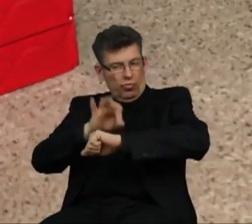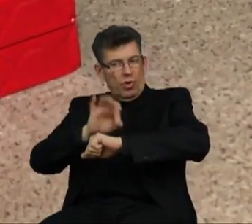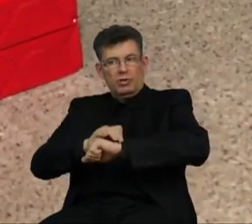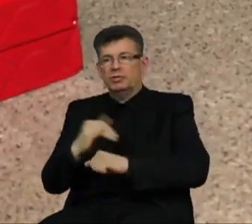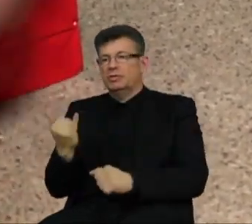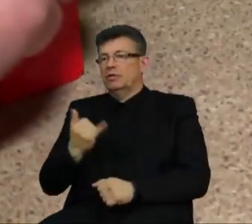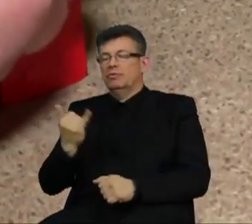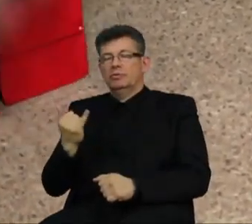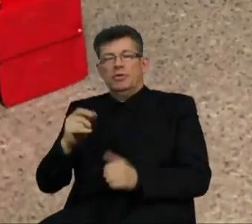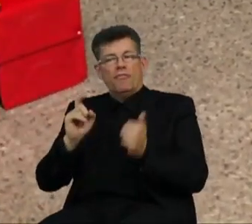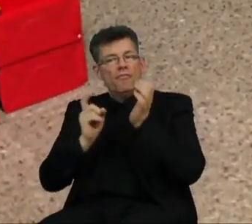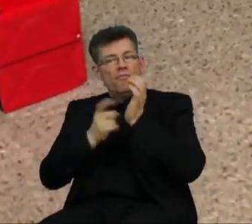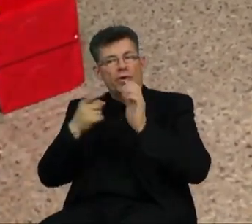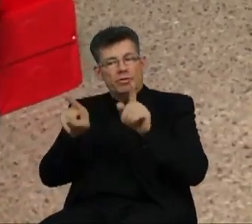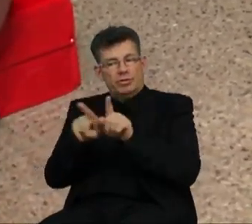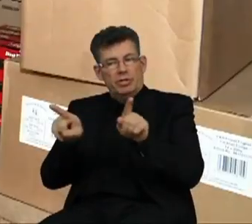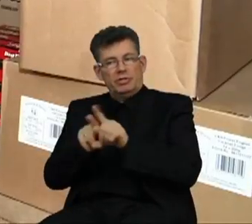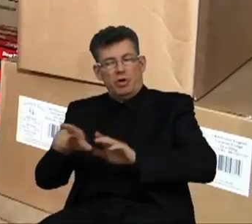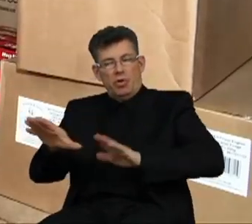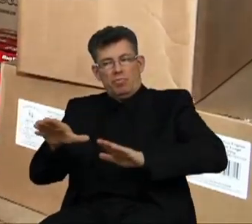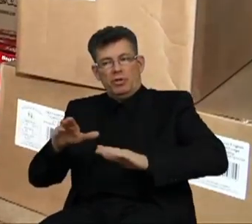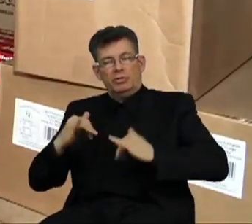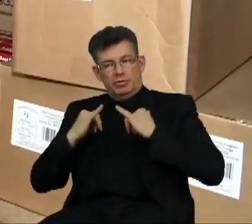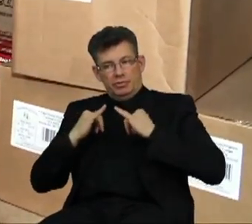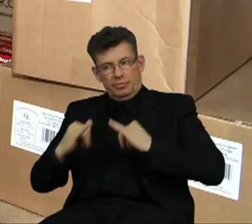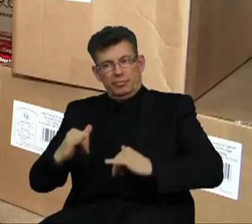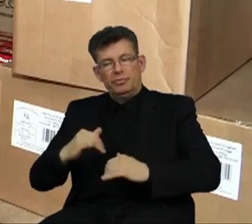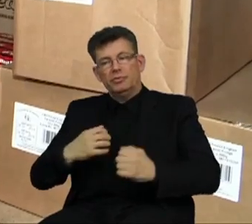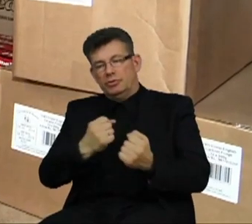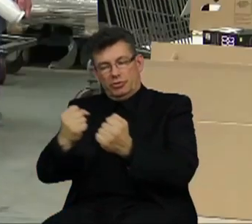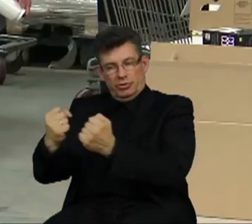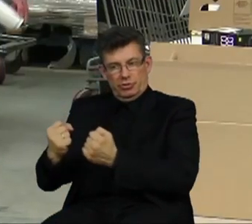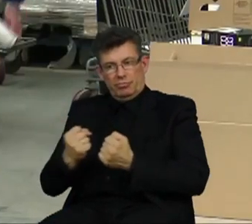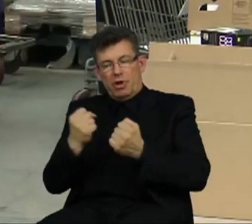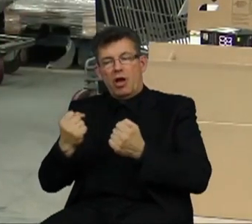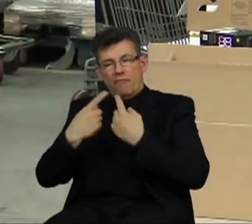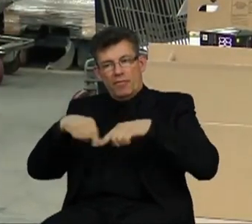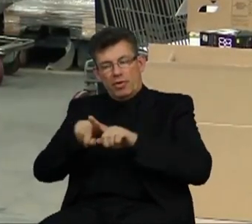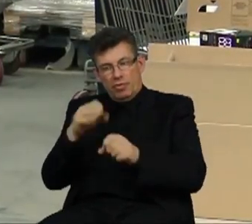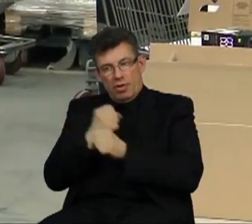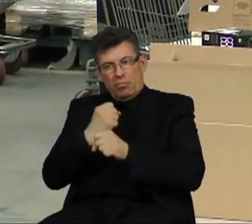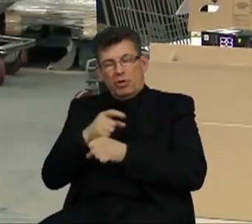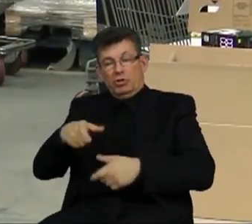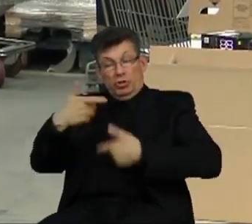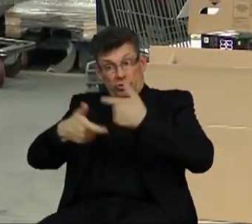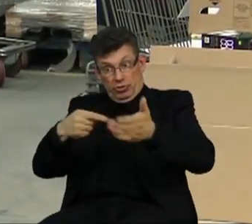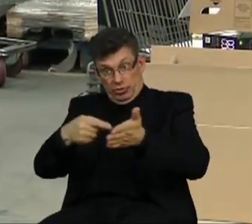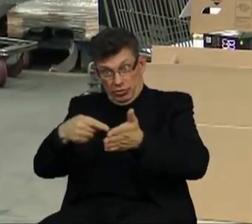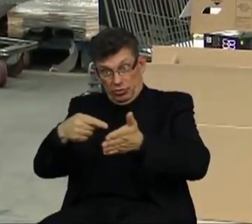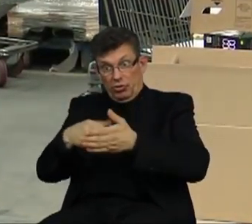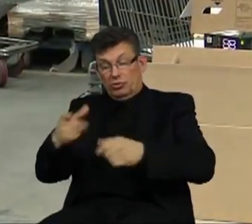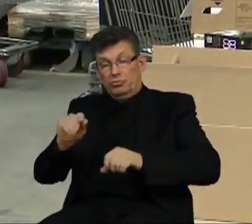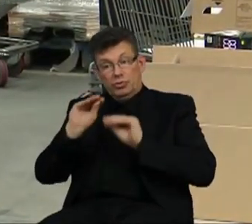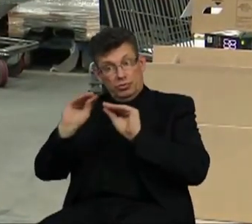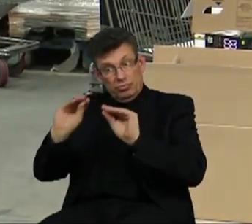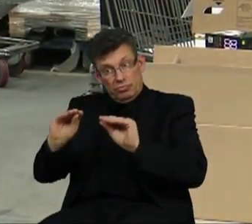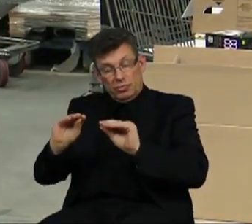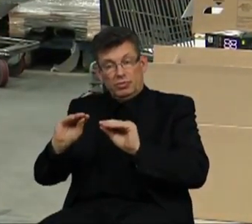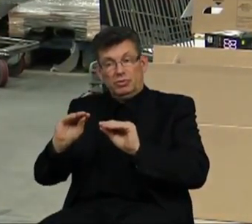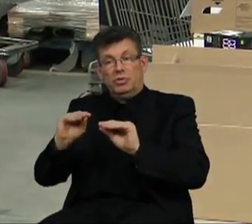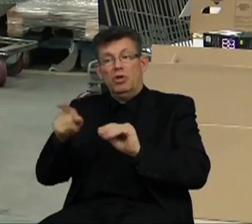wyjątkowo przywiązują się do miejsca, w którym mają wykonywać pracę. W wykonywaniu tych czynności, do których są szkolone,